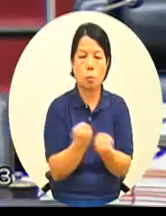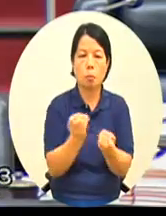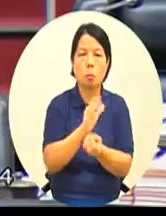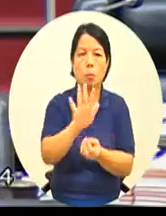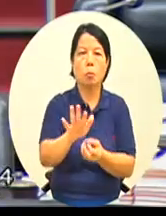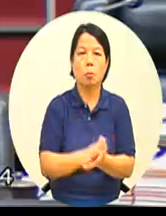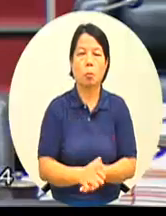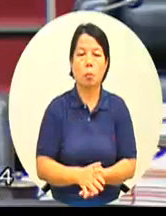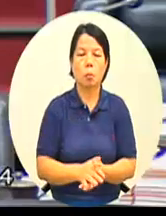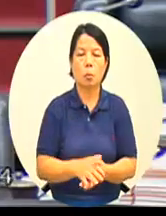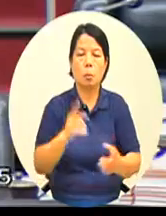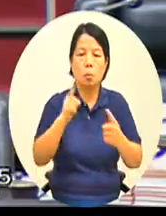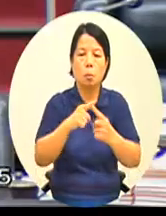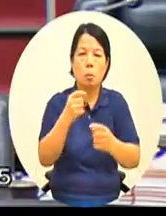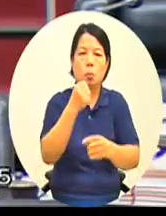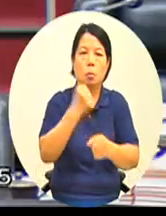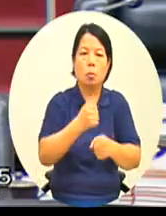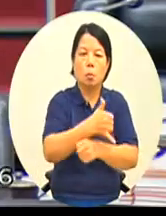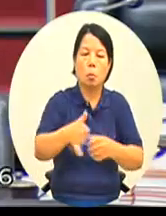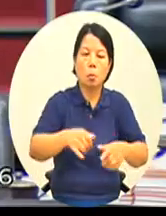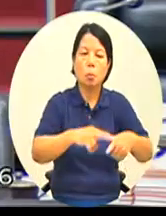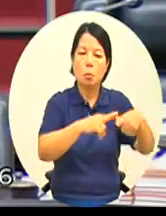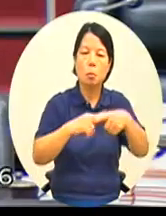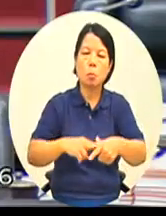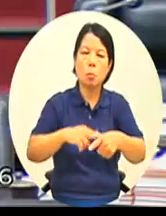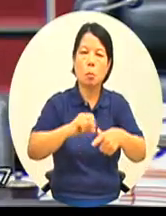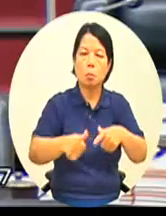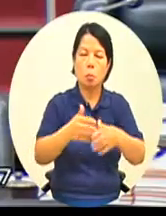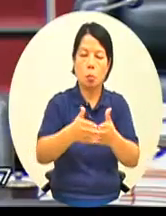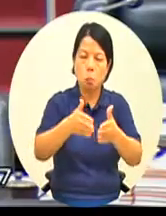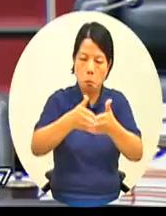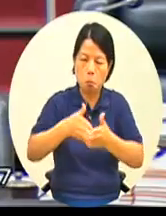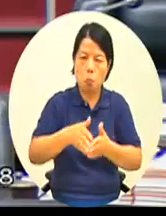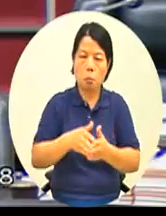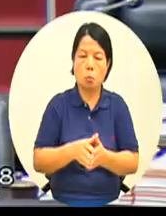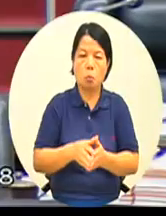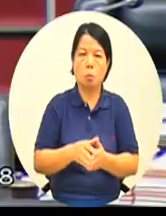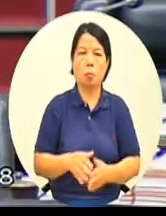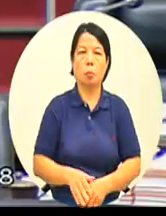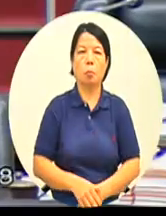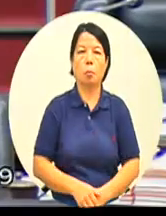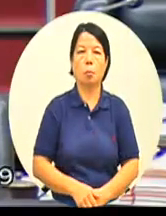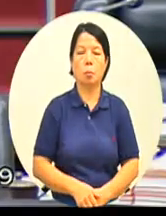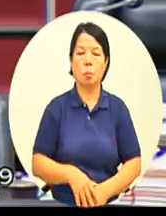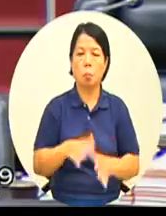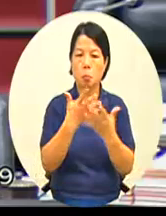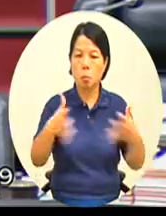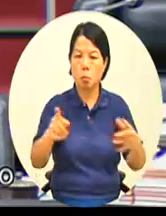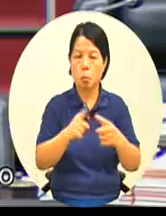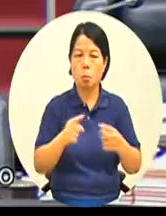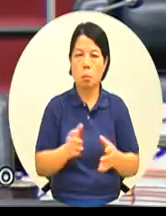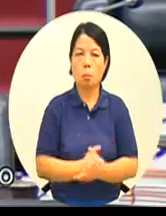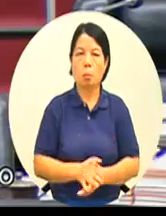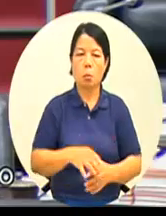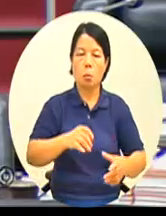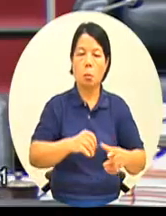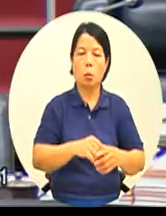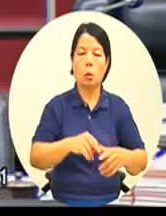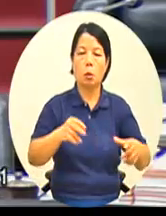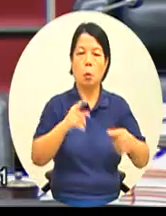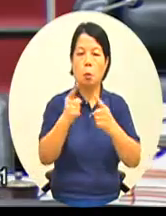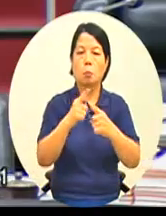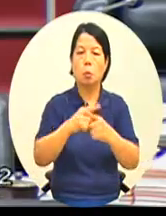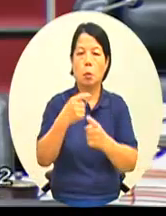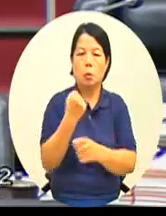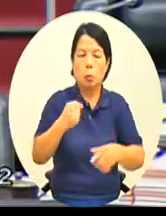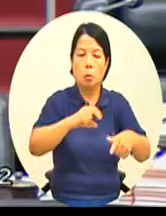场会是很需求的一个项目，那么所以呢，有很多人人力仲介或者是有一些这样子